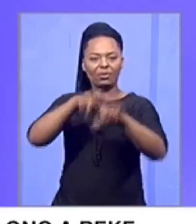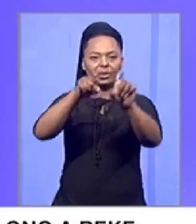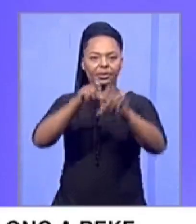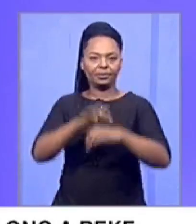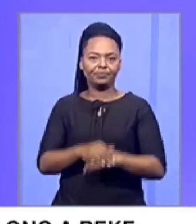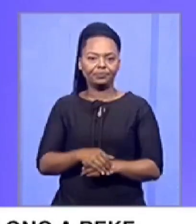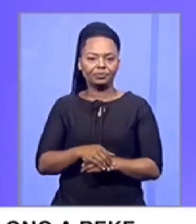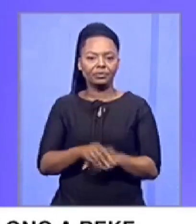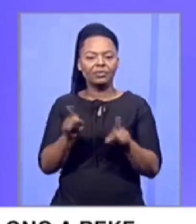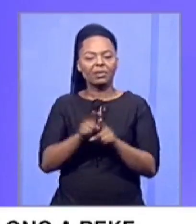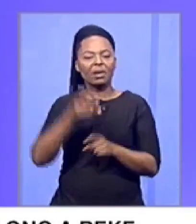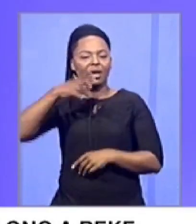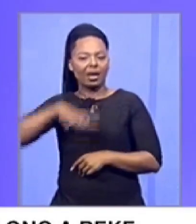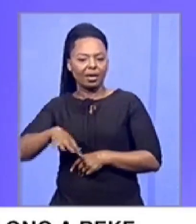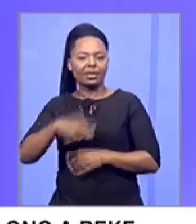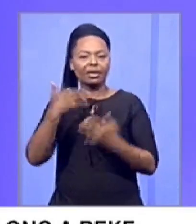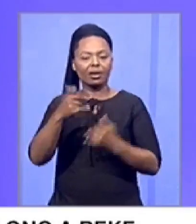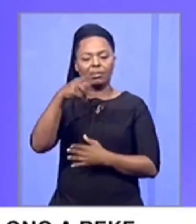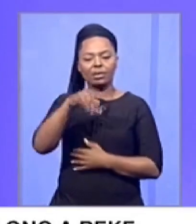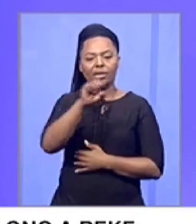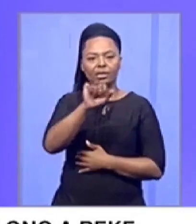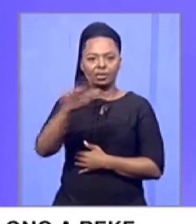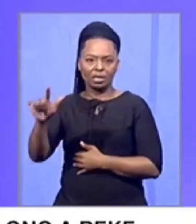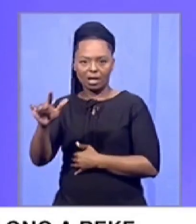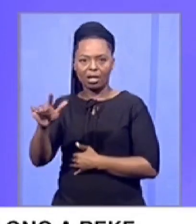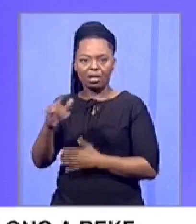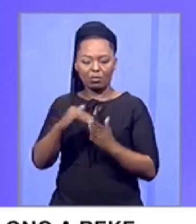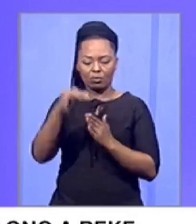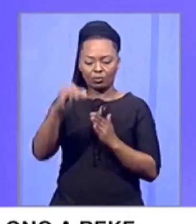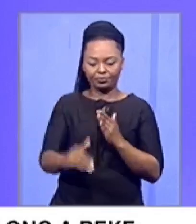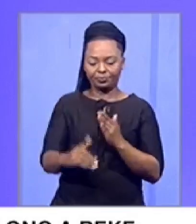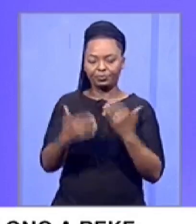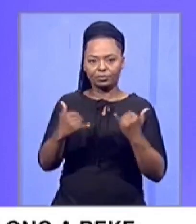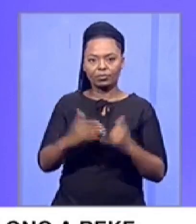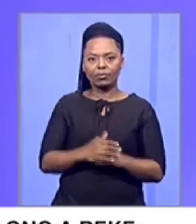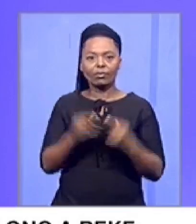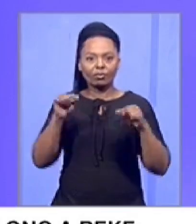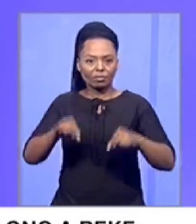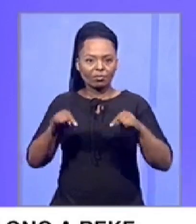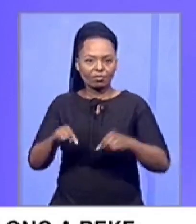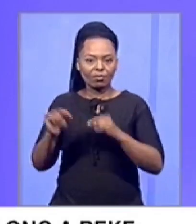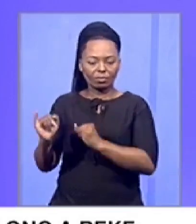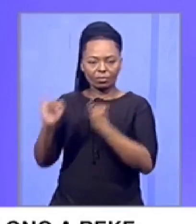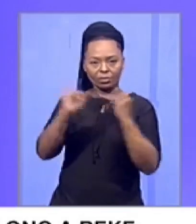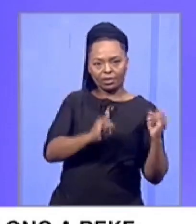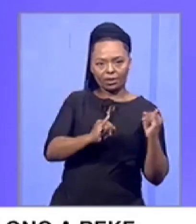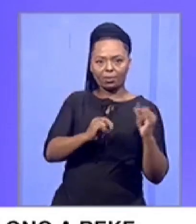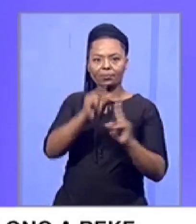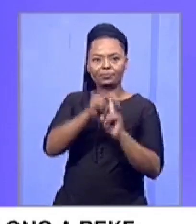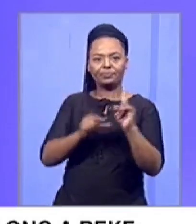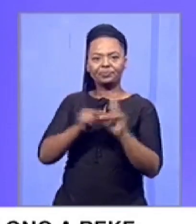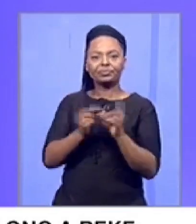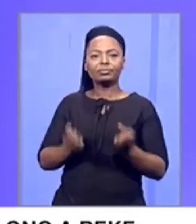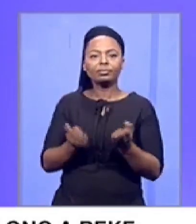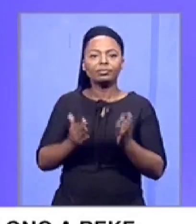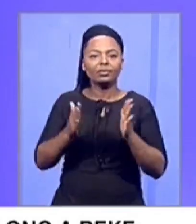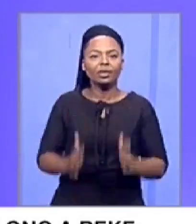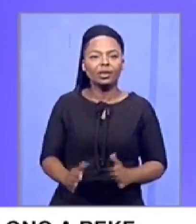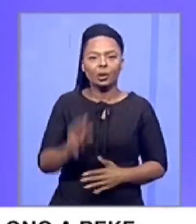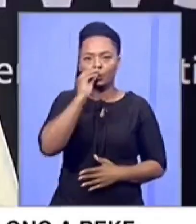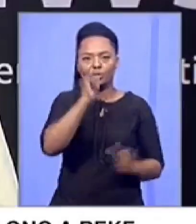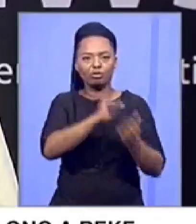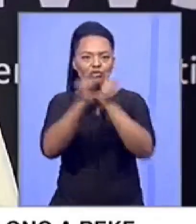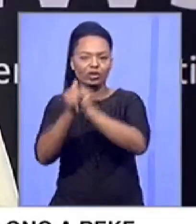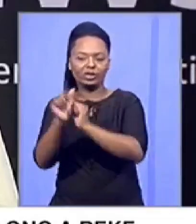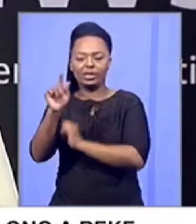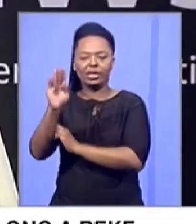sheba dipapadi tsa sephetho sa PSL tse bile mafelong ana a beke me he Kajeno re na le moqolotsi wa rona wa ditaba tsa dipapadi kwano SABC e